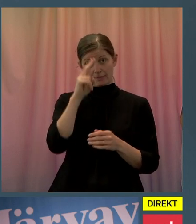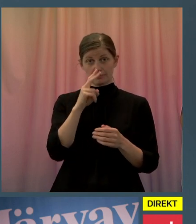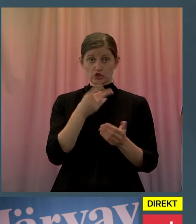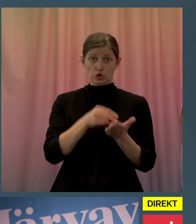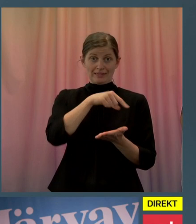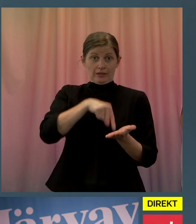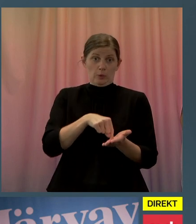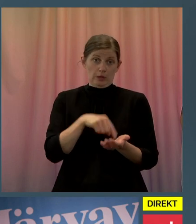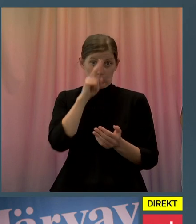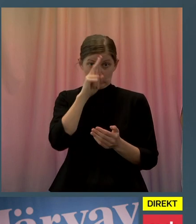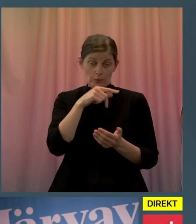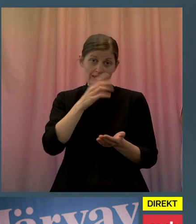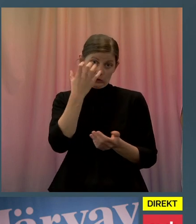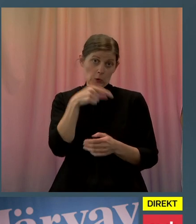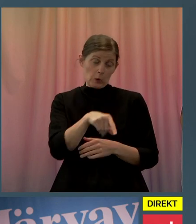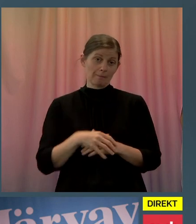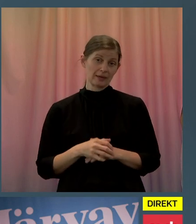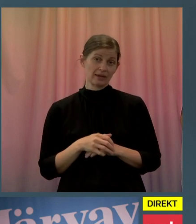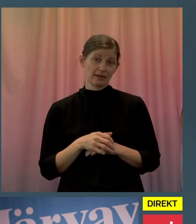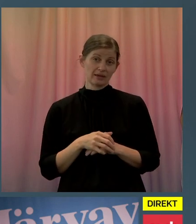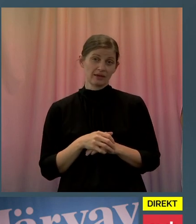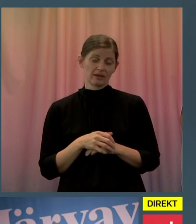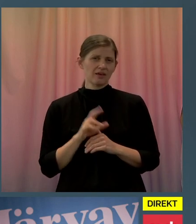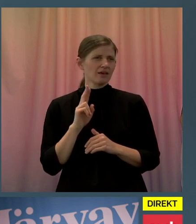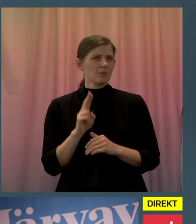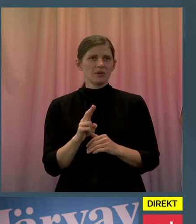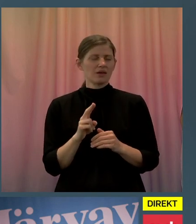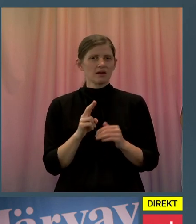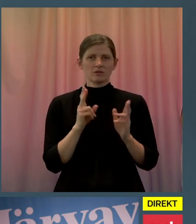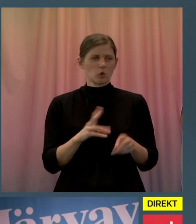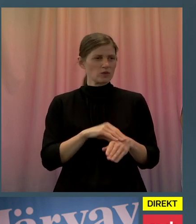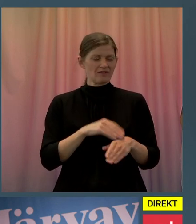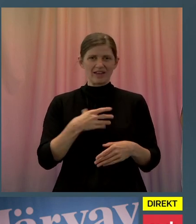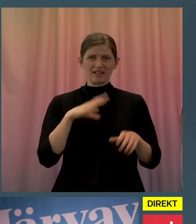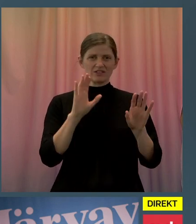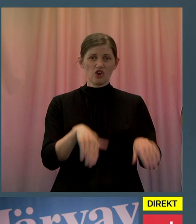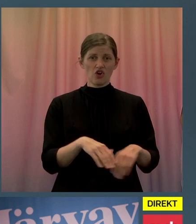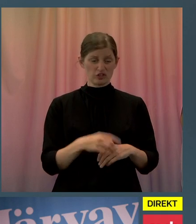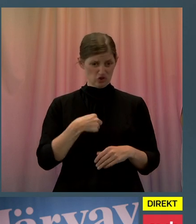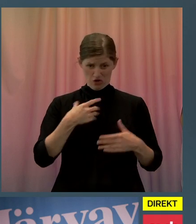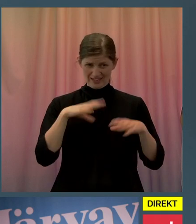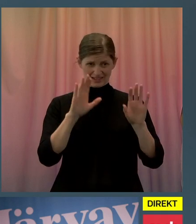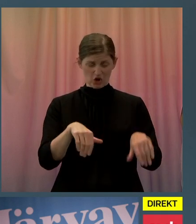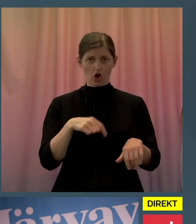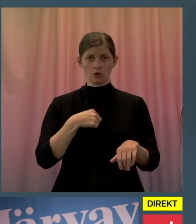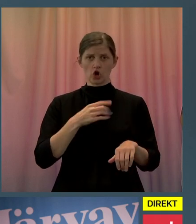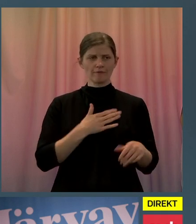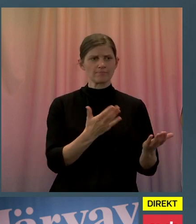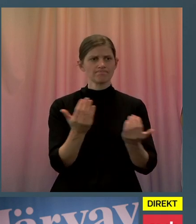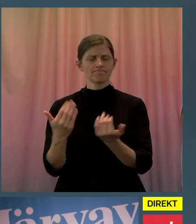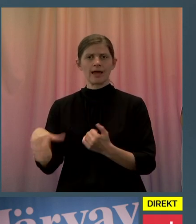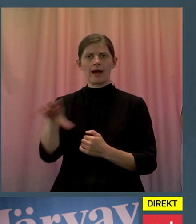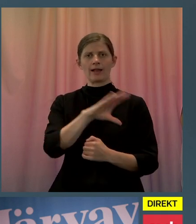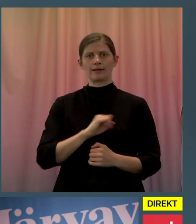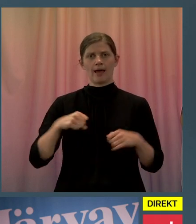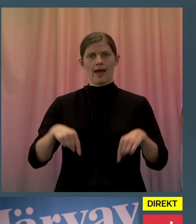Kungsholmen i Stockholm. Det här är inte det Sverige vi vill ha. Jag vill inte ha det, och jag vill samla alla i vårt